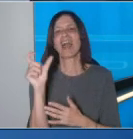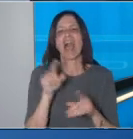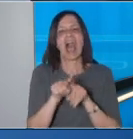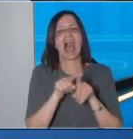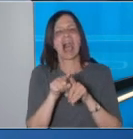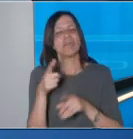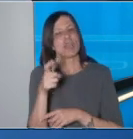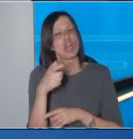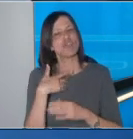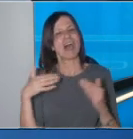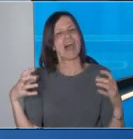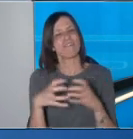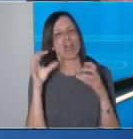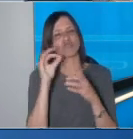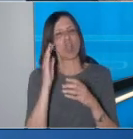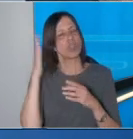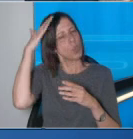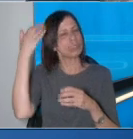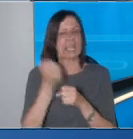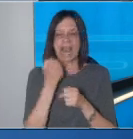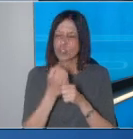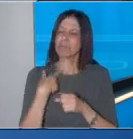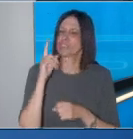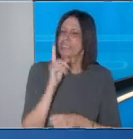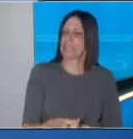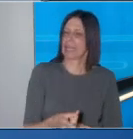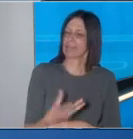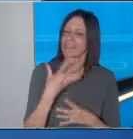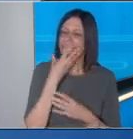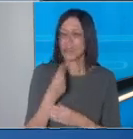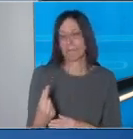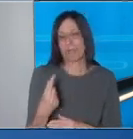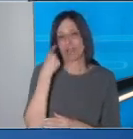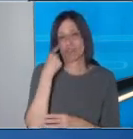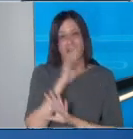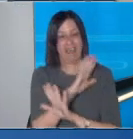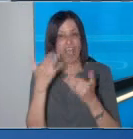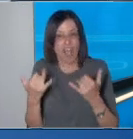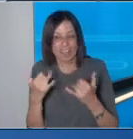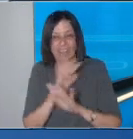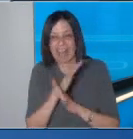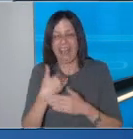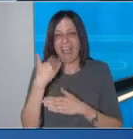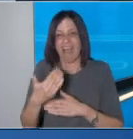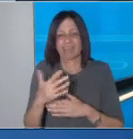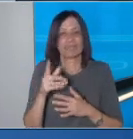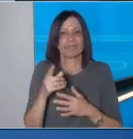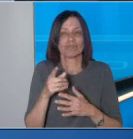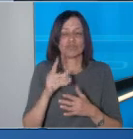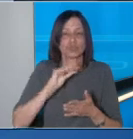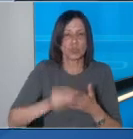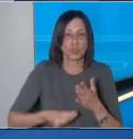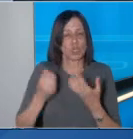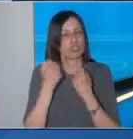הדרוזית, לעשות את הנדרש. יפה, מרשים. אבל רק עכשיו, רק אחרי האישור לפרסם את שמו של גיבור